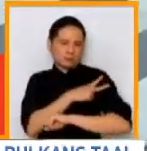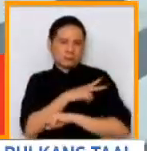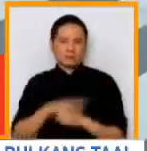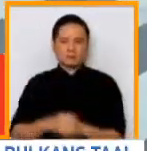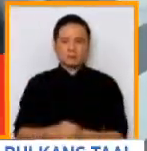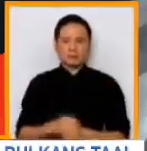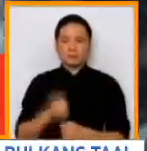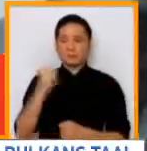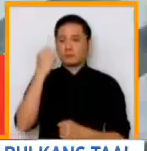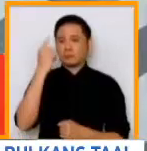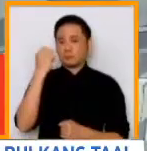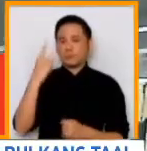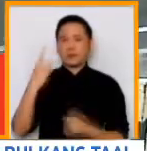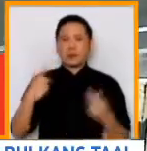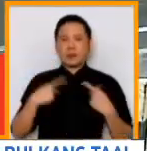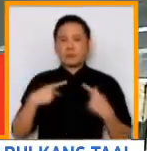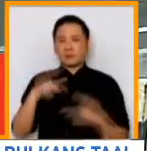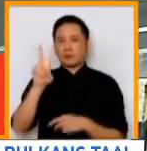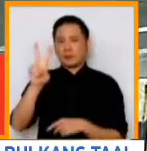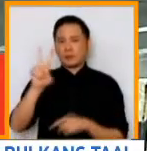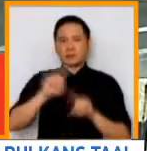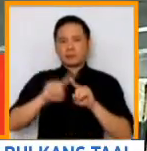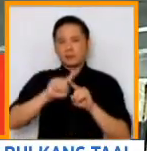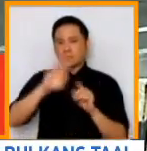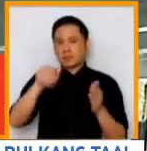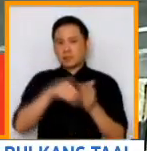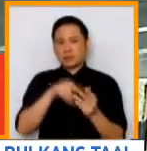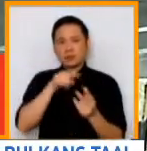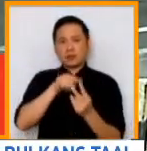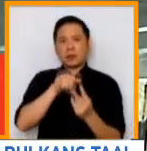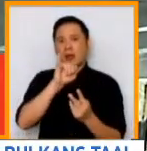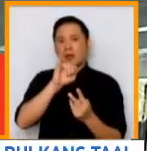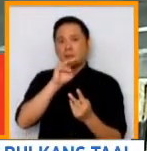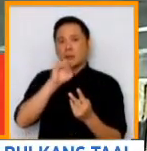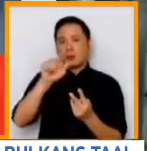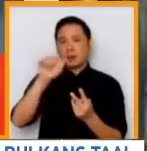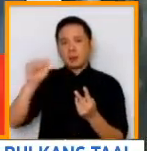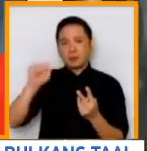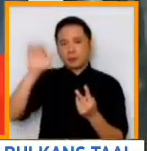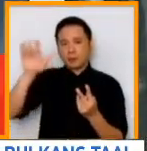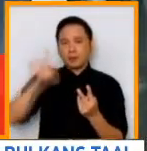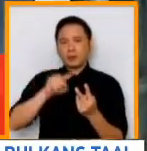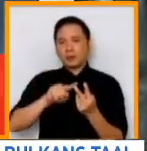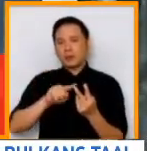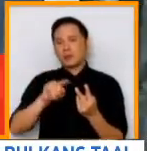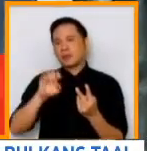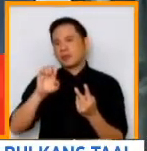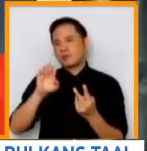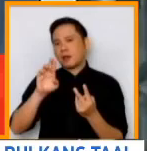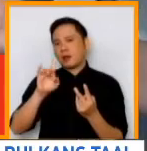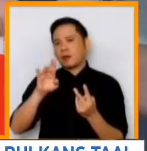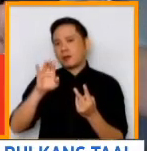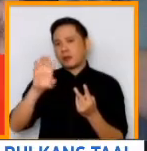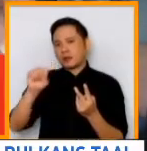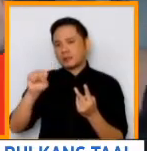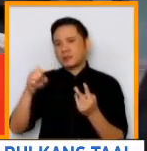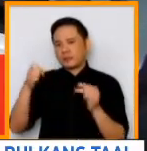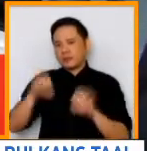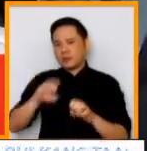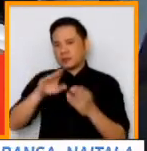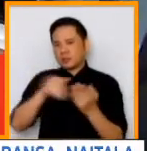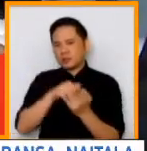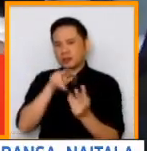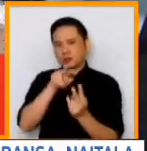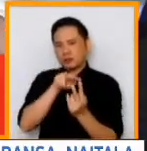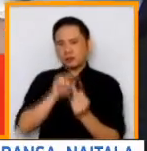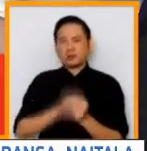dalawang vaccination center, sa iMall Antipolo at dito sa Inares Event Center kung nasan tayo ngayon. Sa mga nakatanggap naman ng first dose